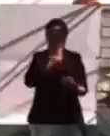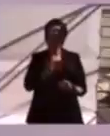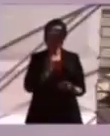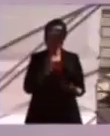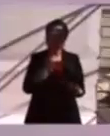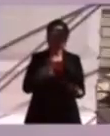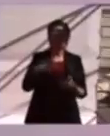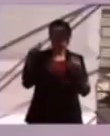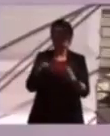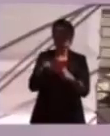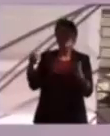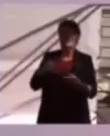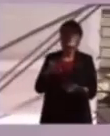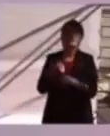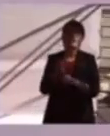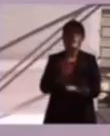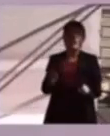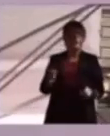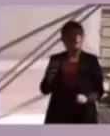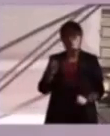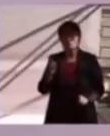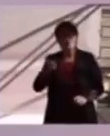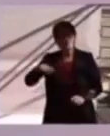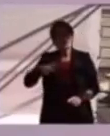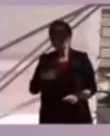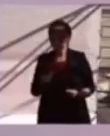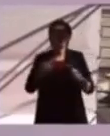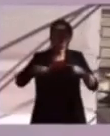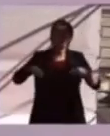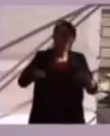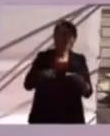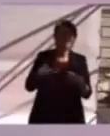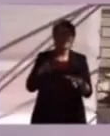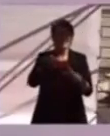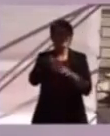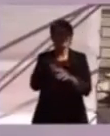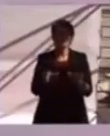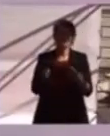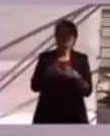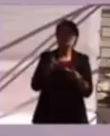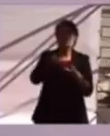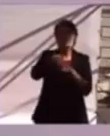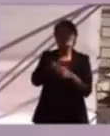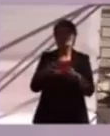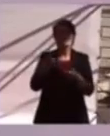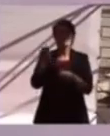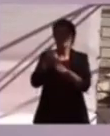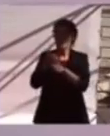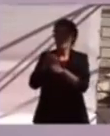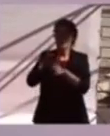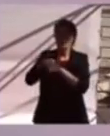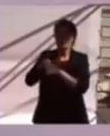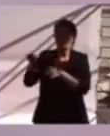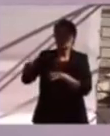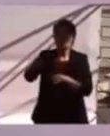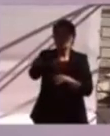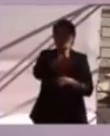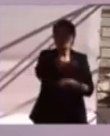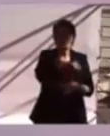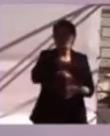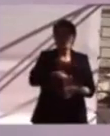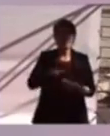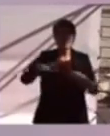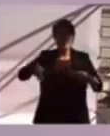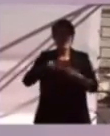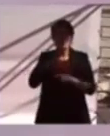si lavora noi abbiamo fatto i comitati nei luoghi di lavoro in cui abbiamo rivendicato che il ruolo dei lavoratori assieme